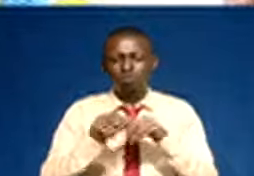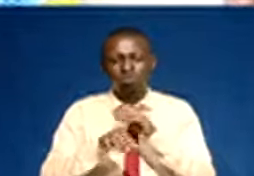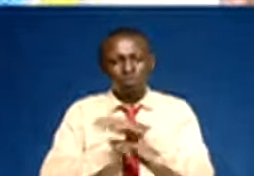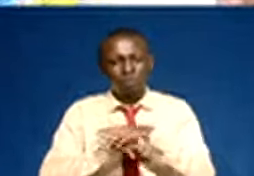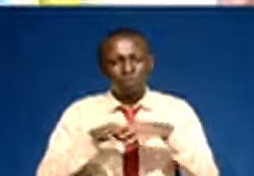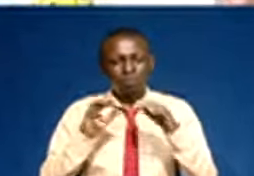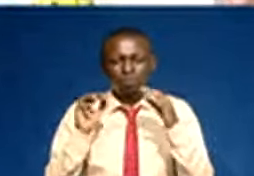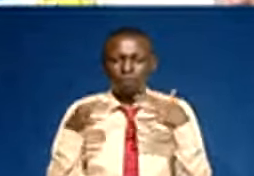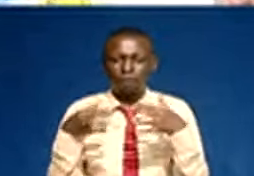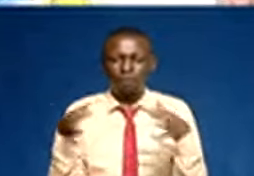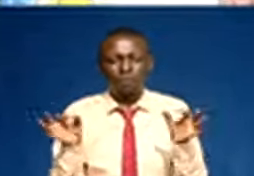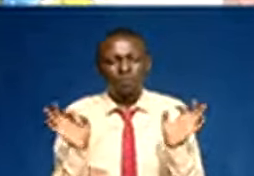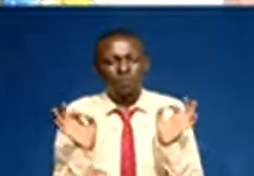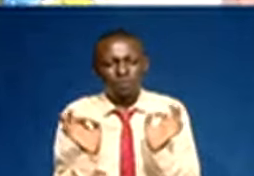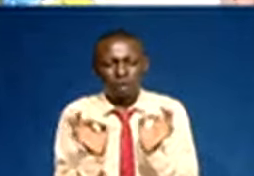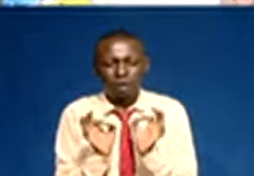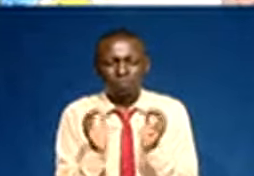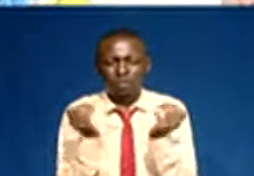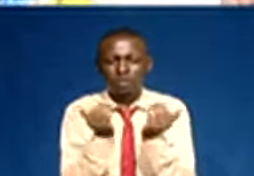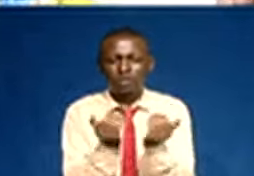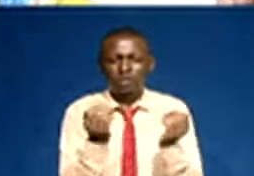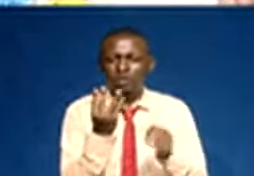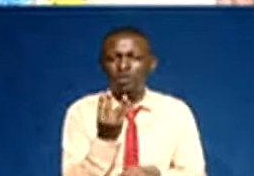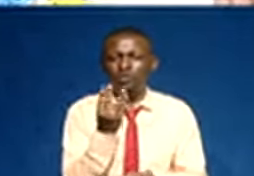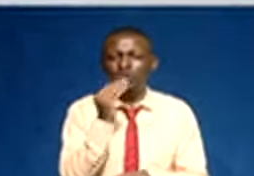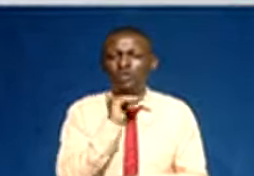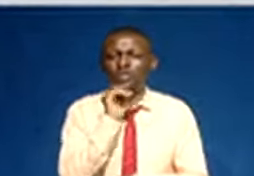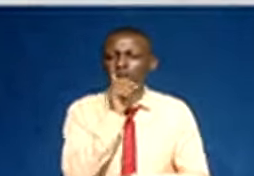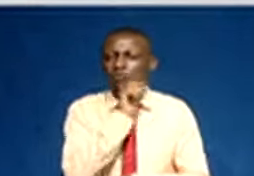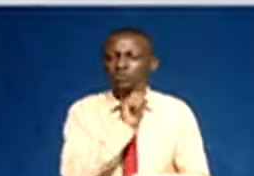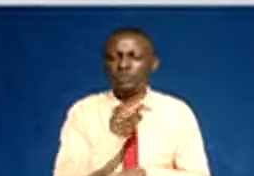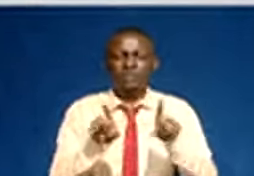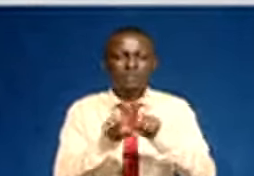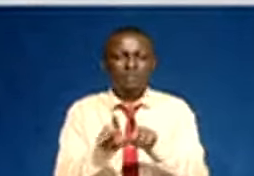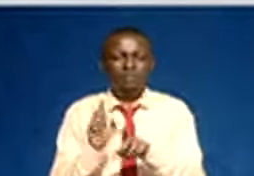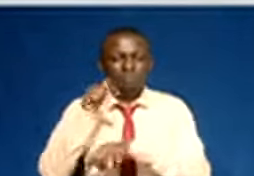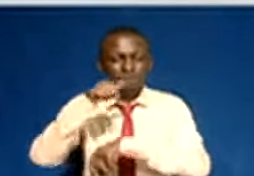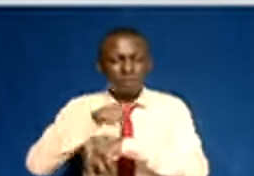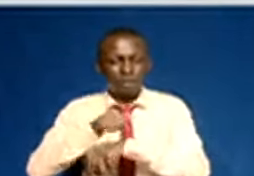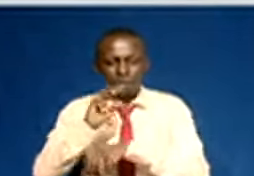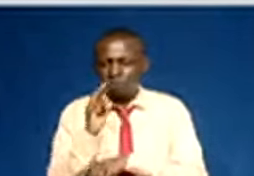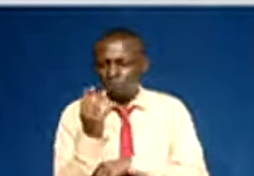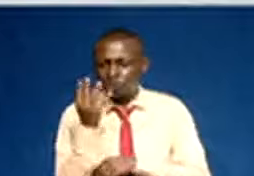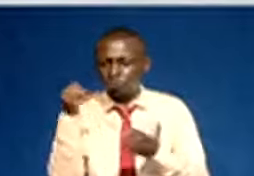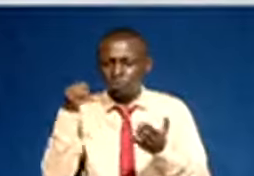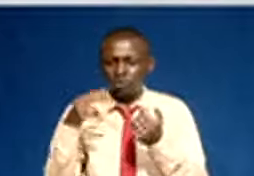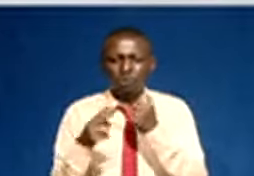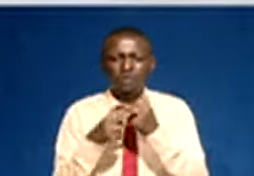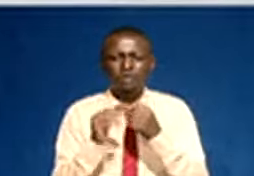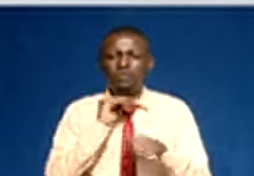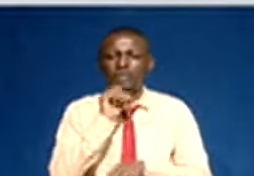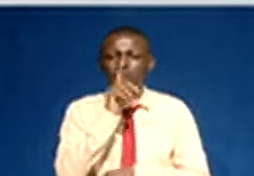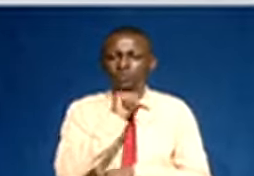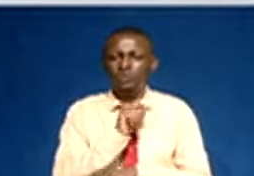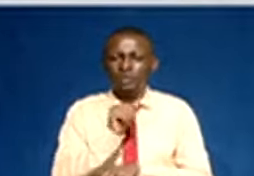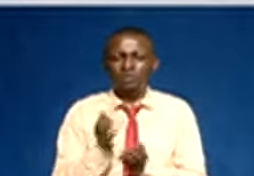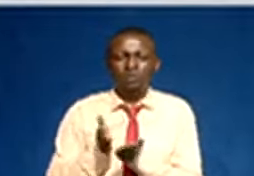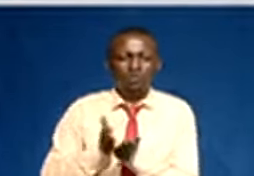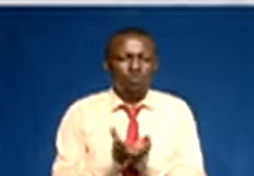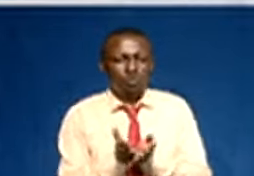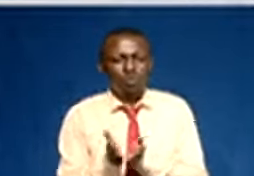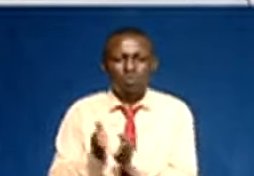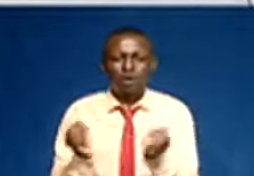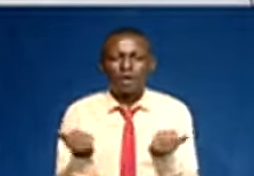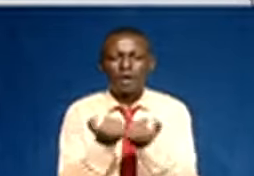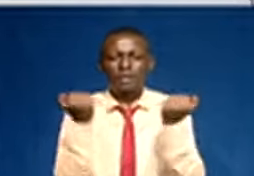hii iliyowapoteza watoto wanne kwa mpigo. Wanne hao walikuwa kati ya saba waliofariki kwenye ajali ya